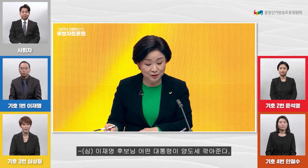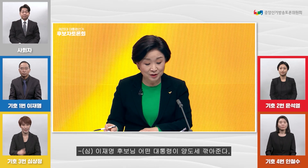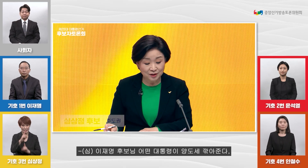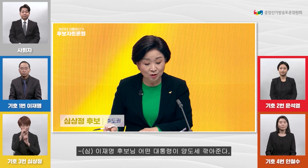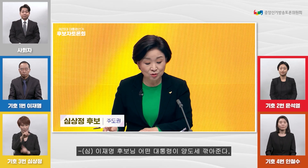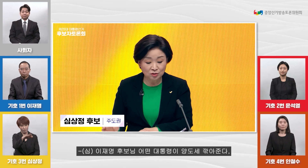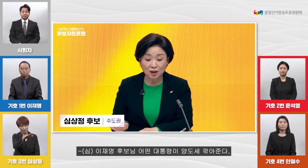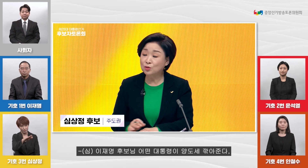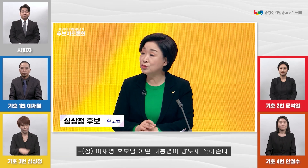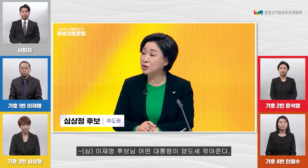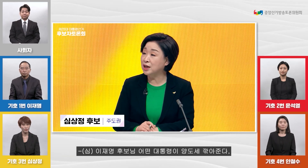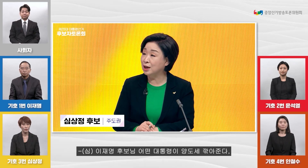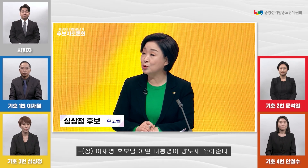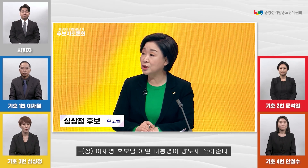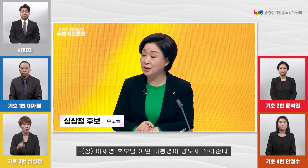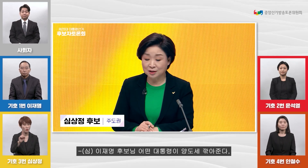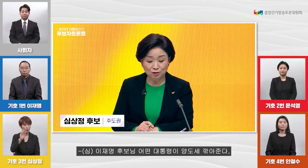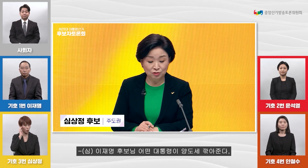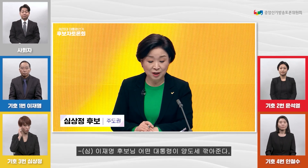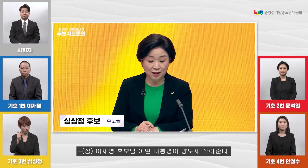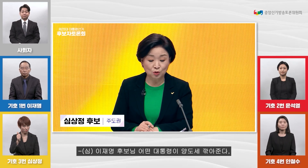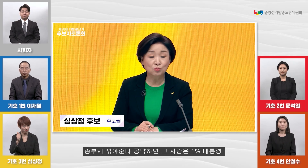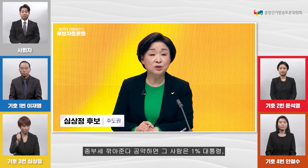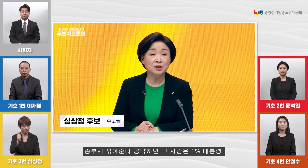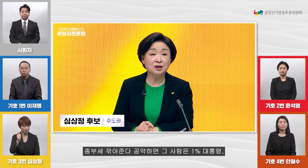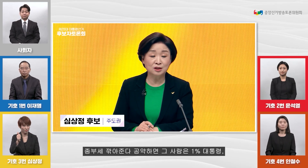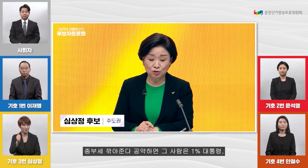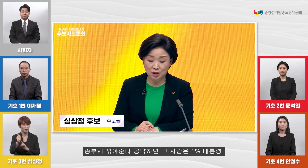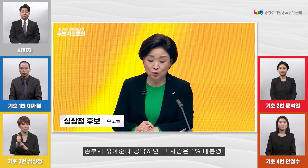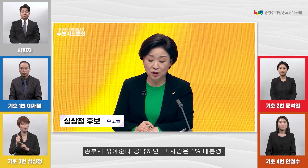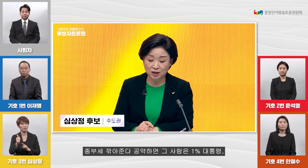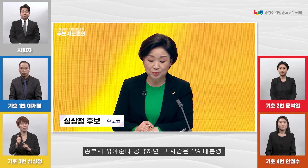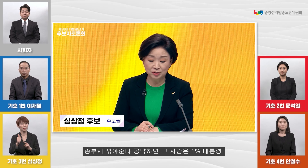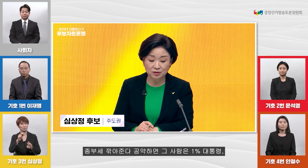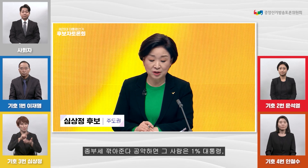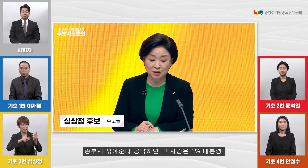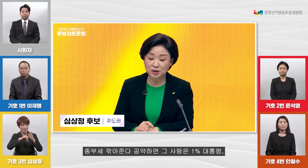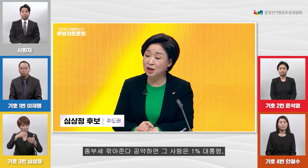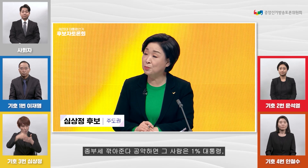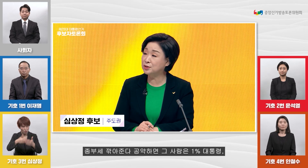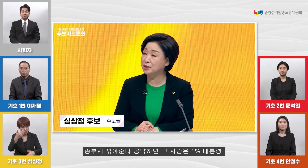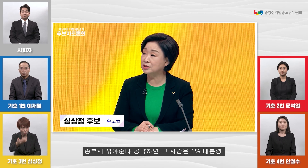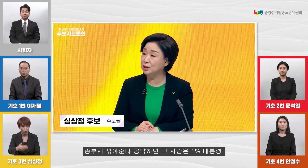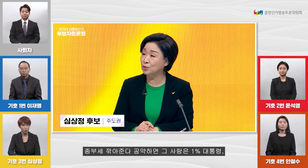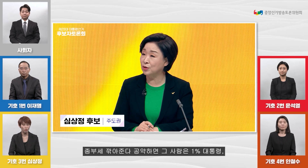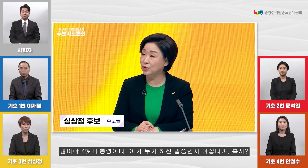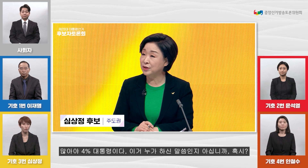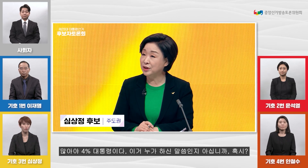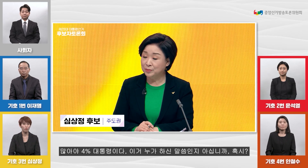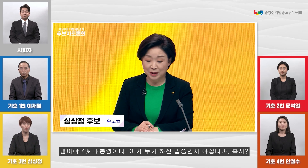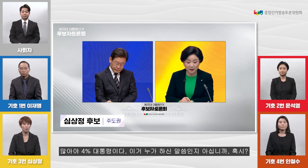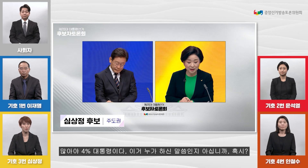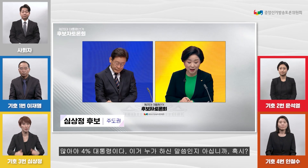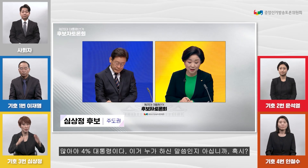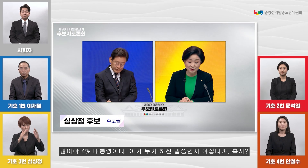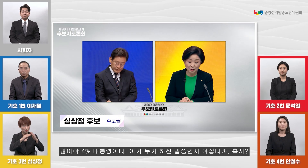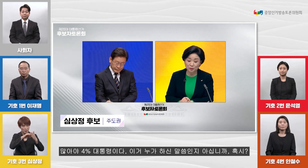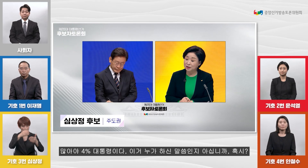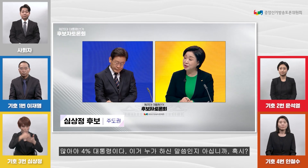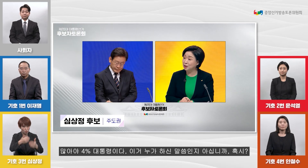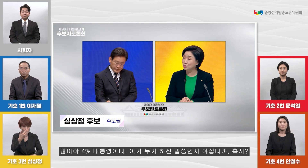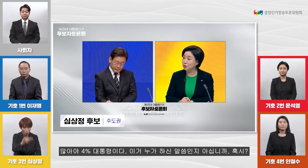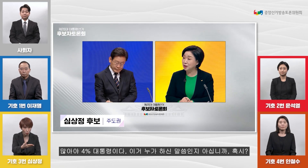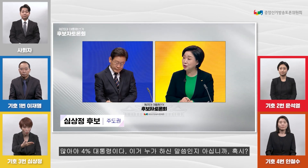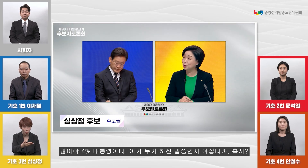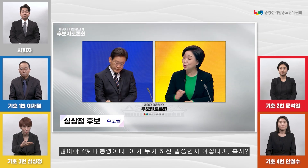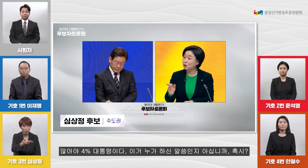네. 어떤 대통령이 양도세 깎아준다, 종부세 깎아준다 공약하면 그 사람은 1% 대통령, 많아야